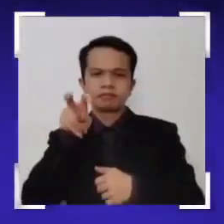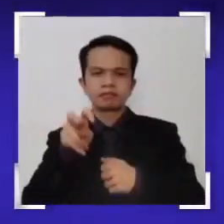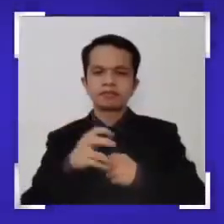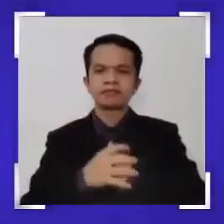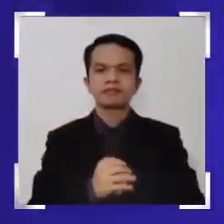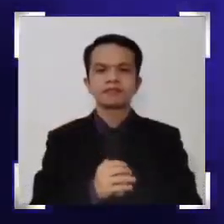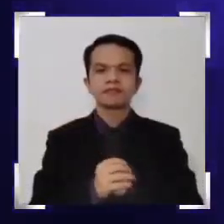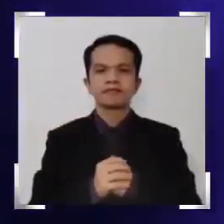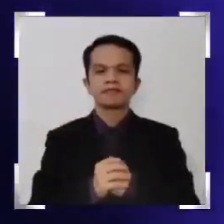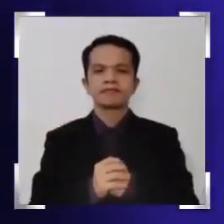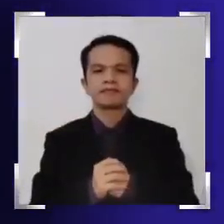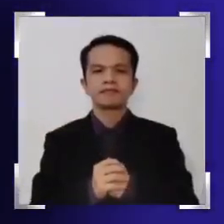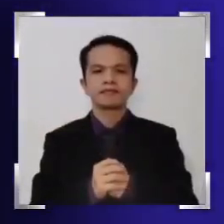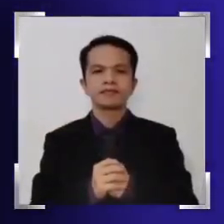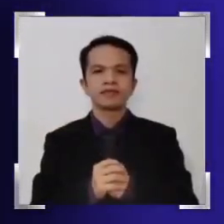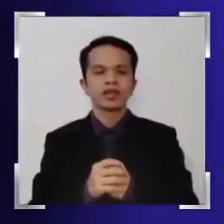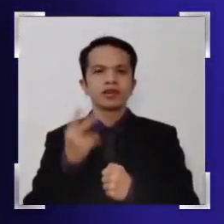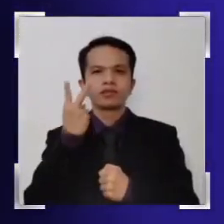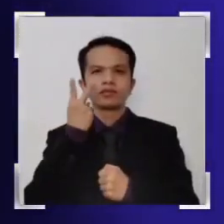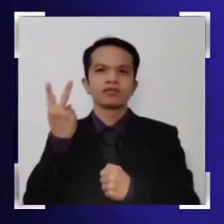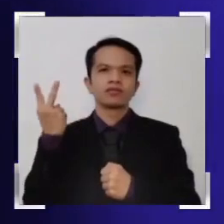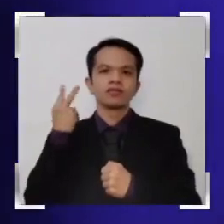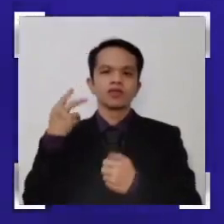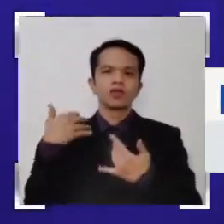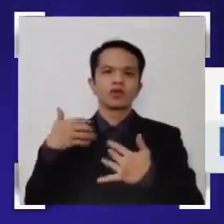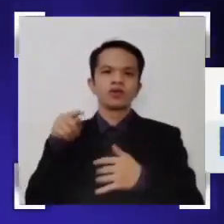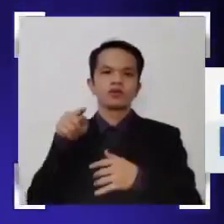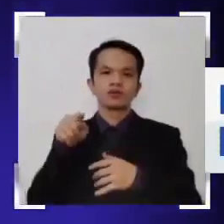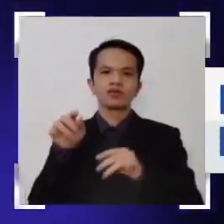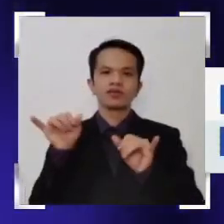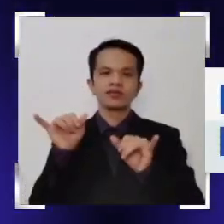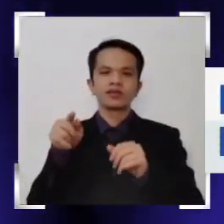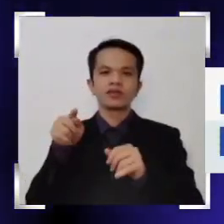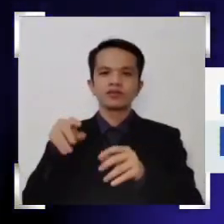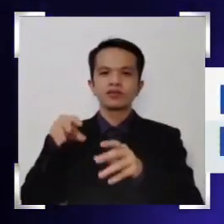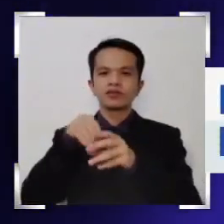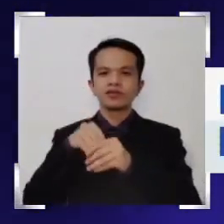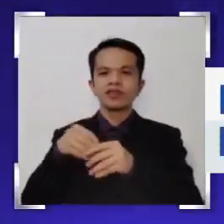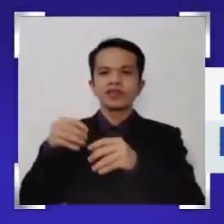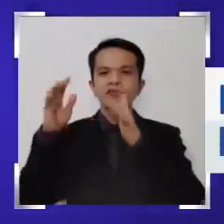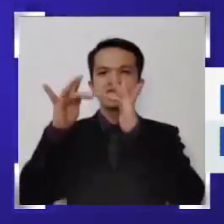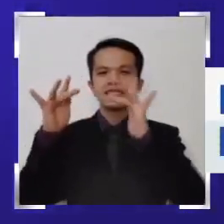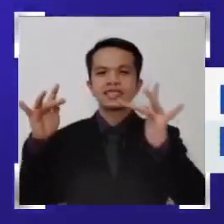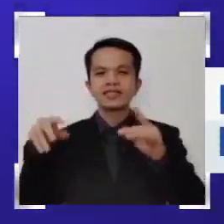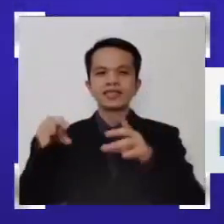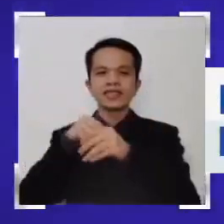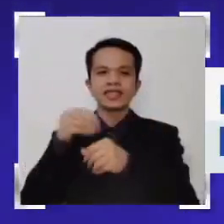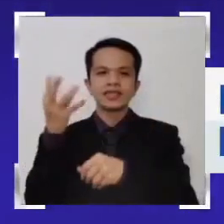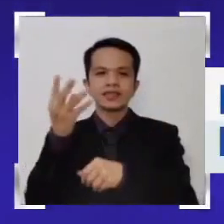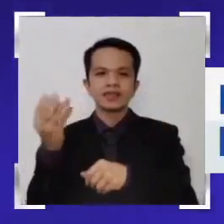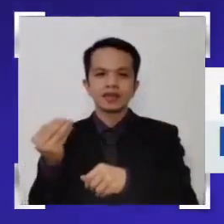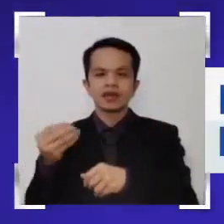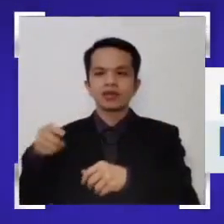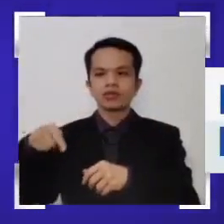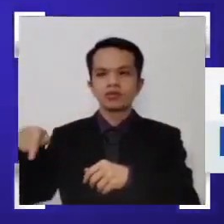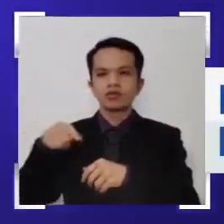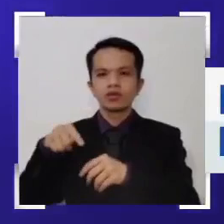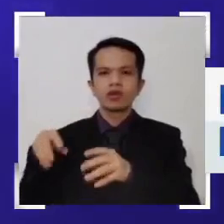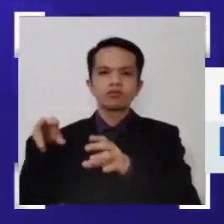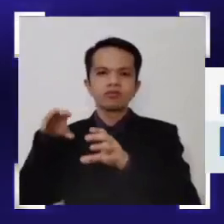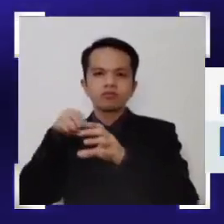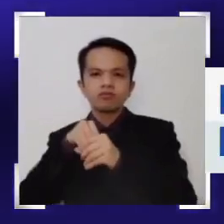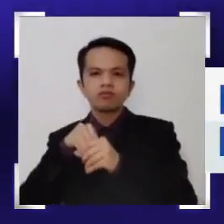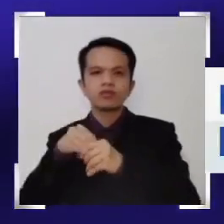Lakas baka throwback sa childhood ang mga palaro sa Kinuyog Festival sa Calatagan, Batangas. Game na game ang nasa 20 kabataan at mga residente